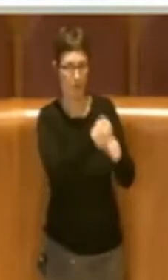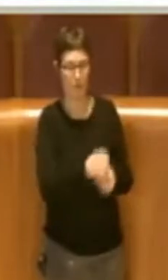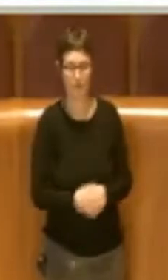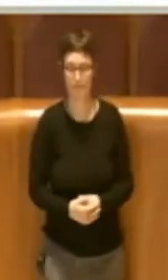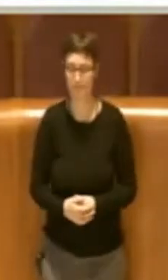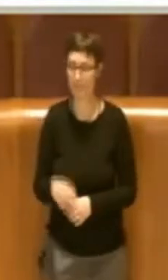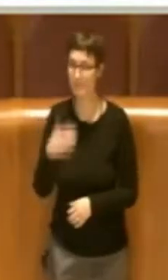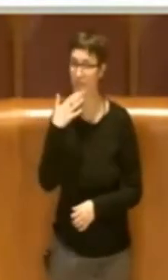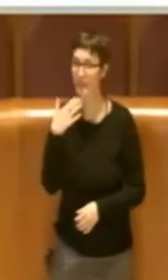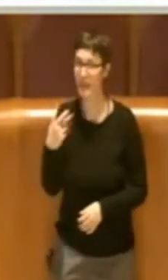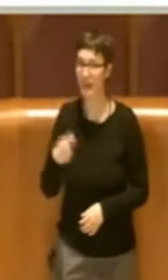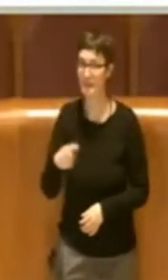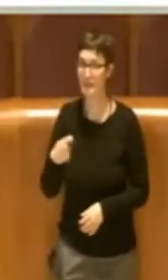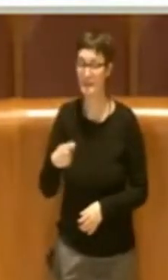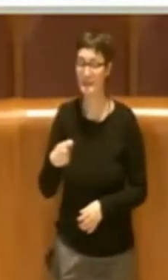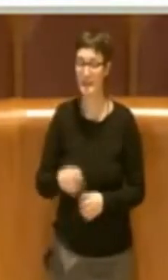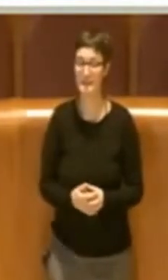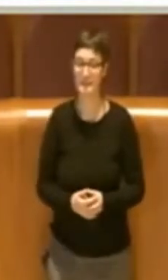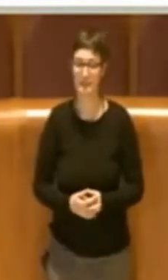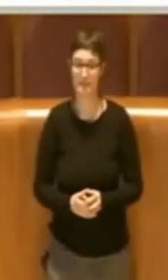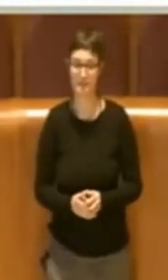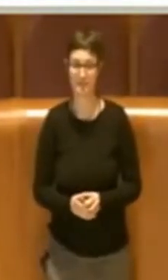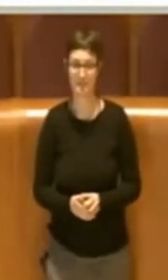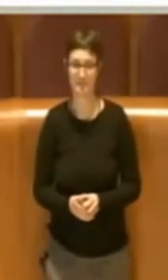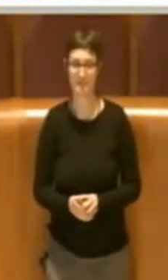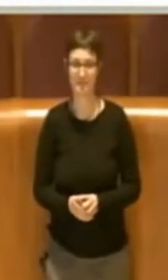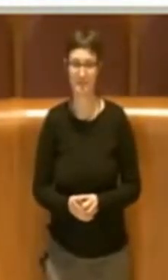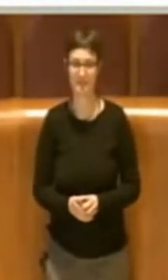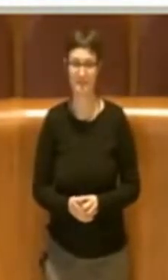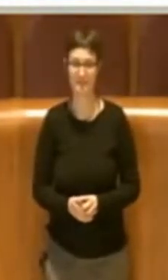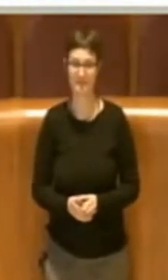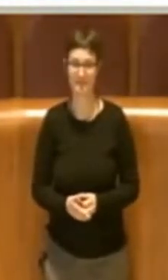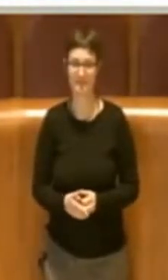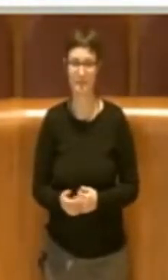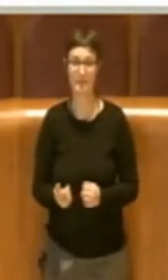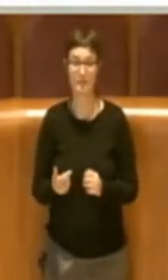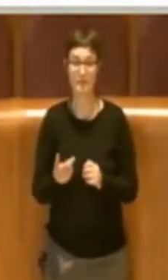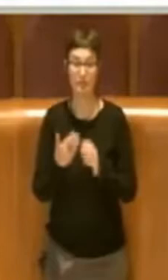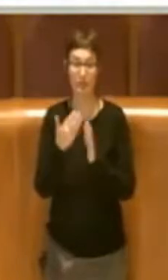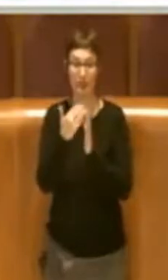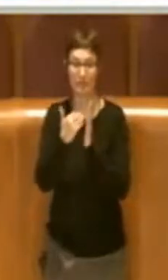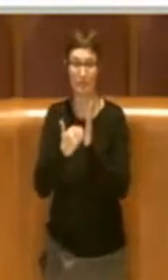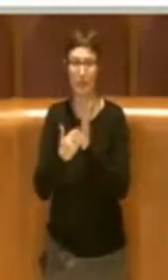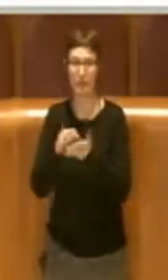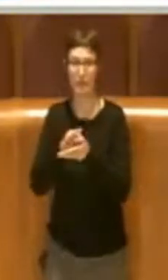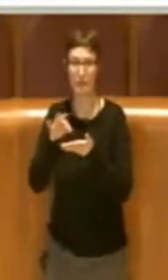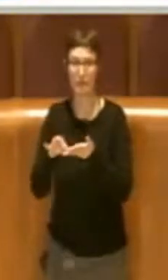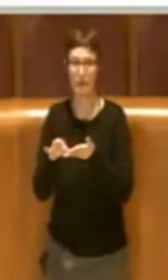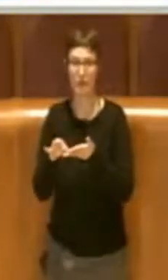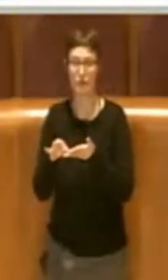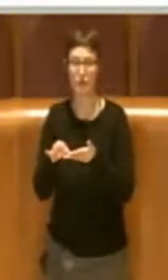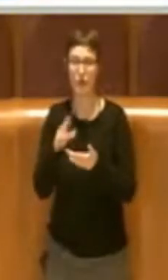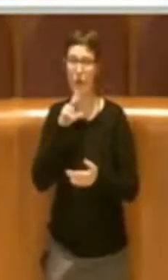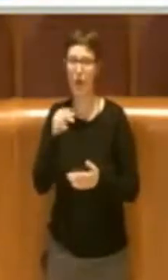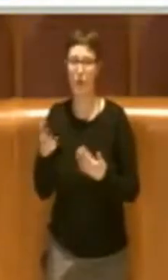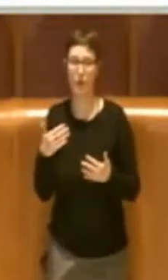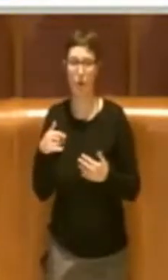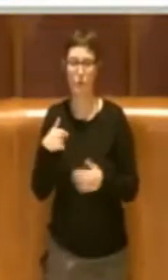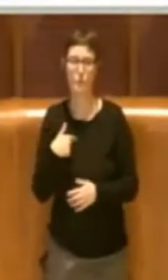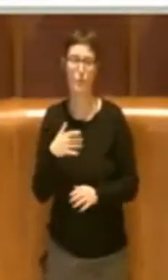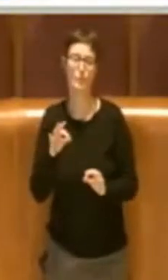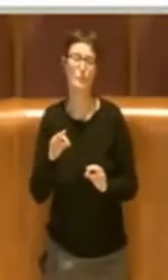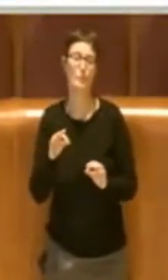Grazie Presidente. Quest'ordine del giorno, lo dico subito, riguarda un argomento a me